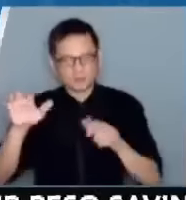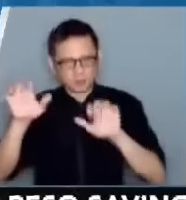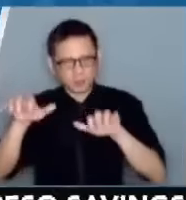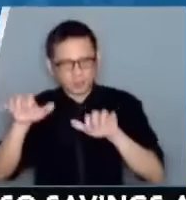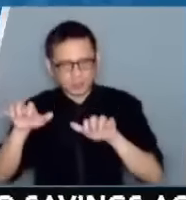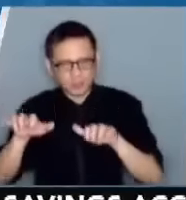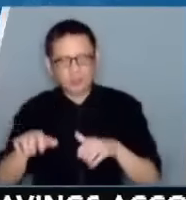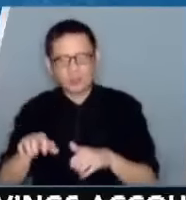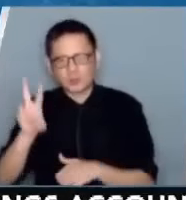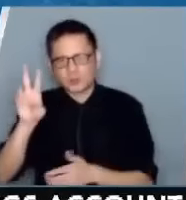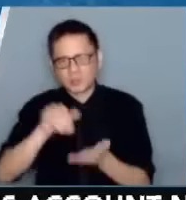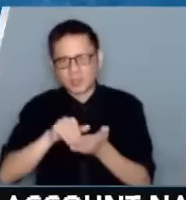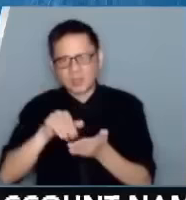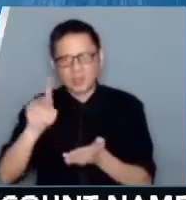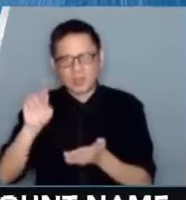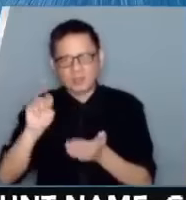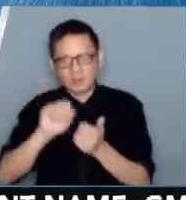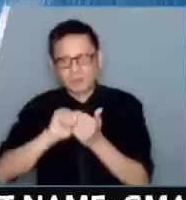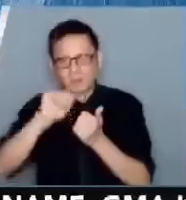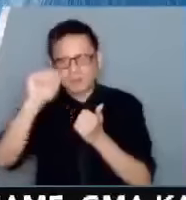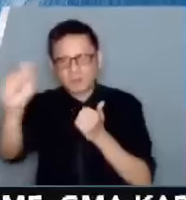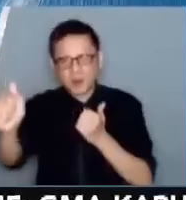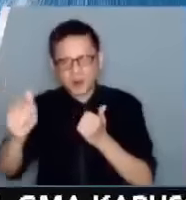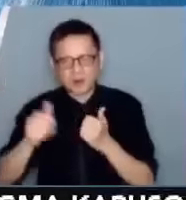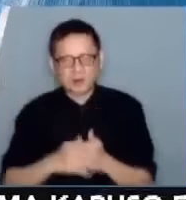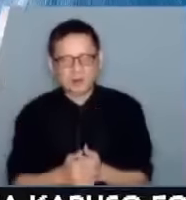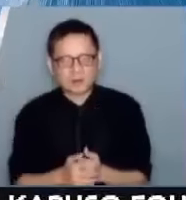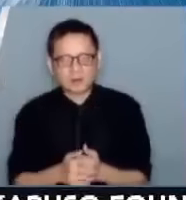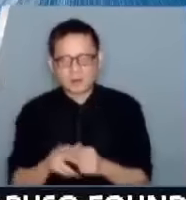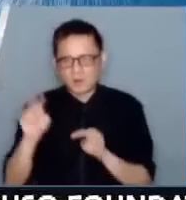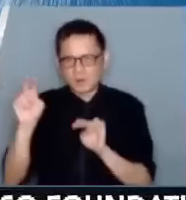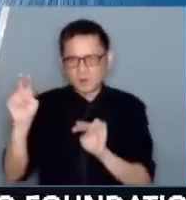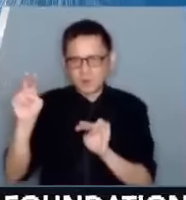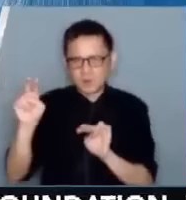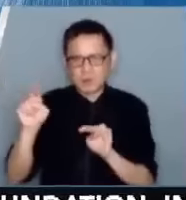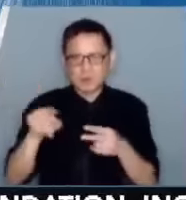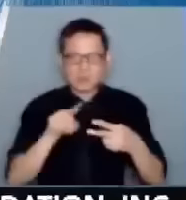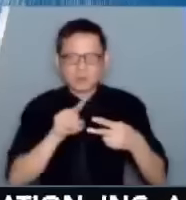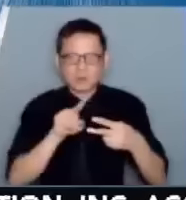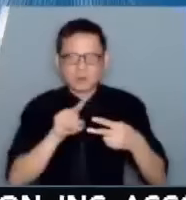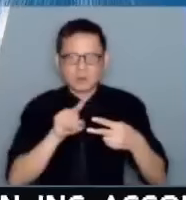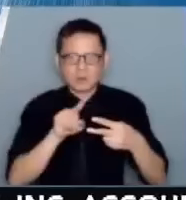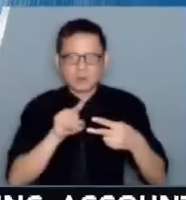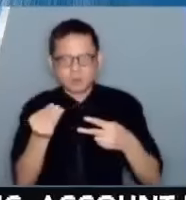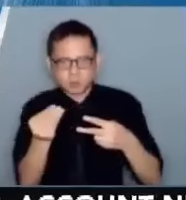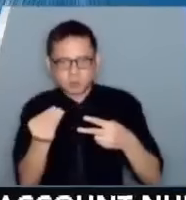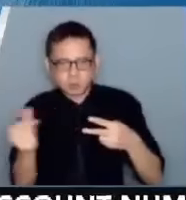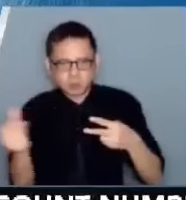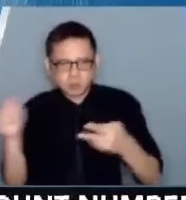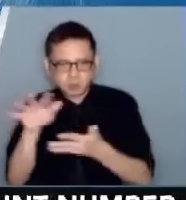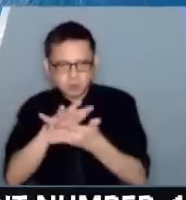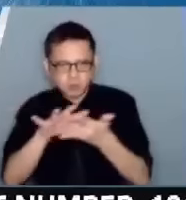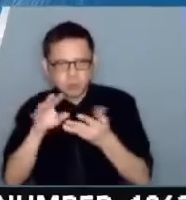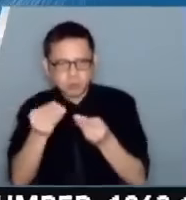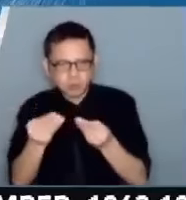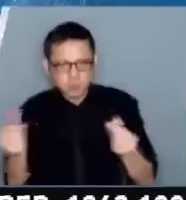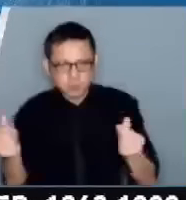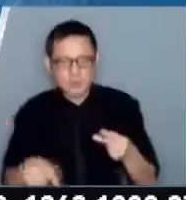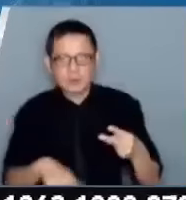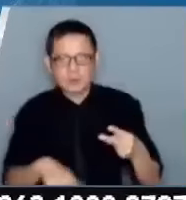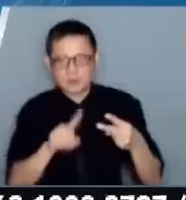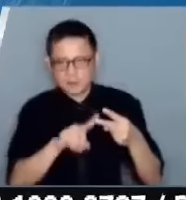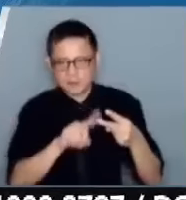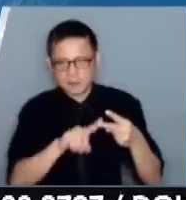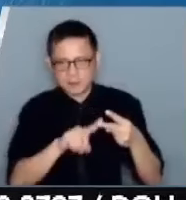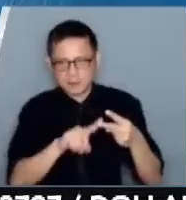layo sa ating bansa yung binabantayan nating low pressure posibleng matunaw ito namang binabantayan nating Tropical Depression posibleng pumasok nga ng ating